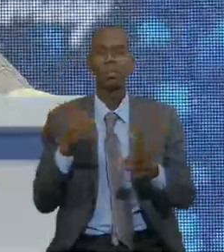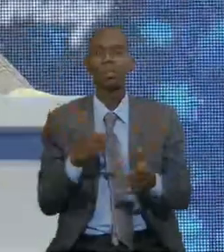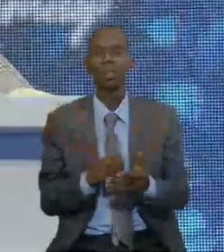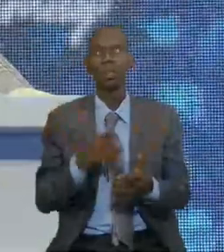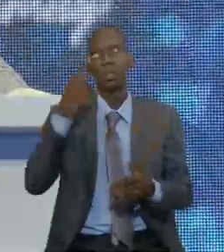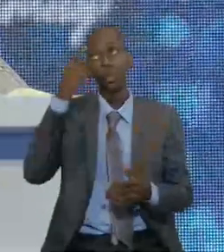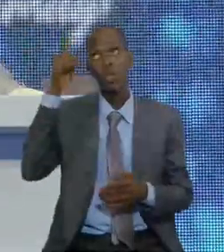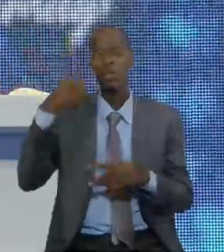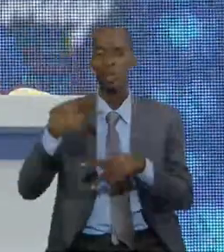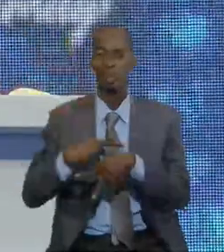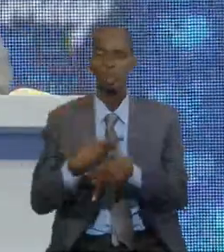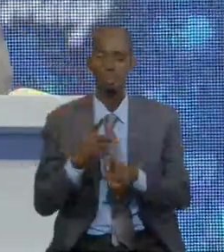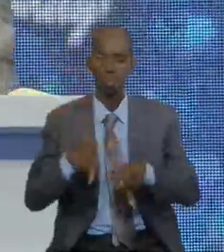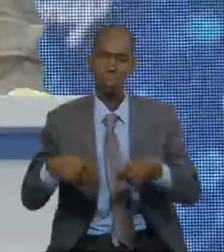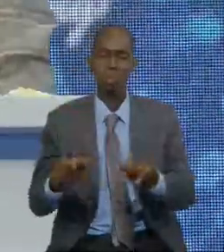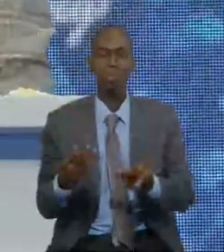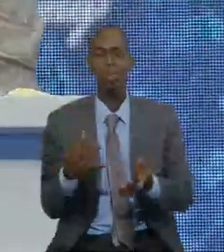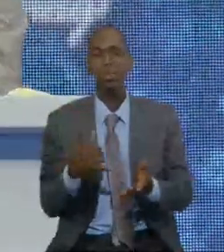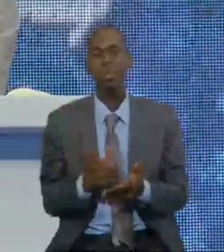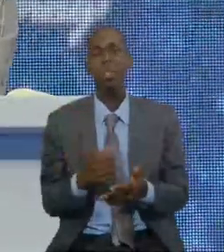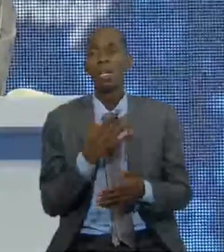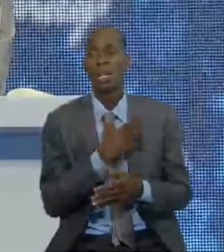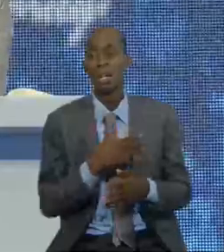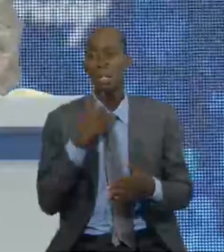parce que la pourvu